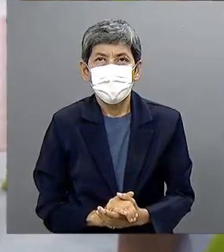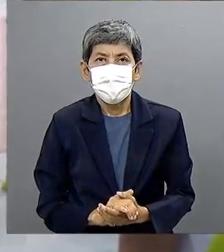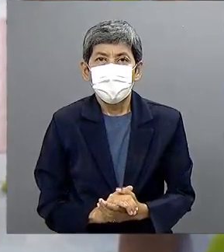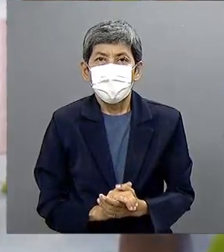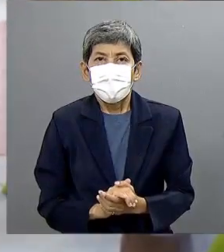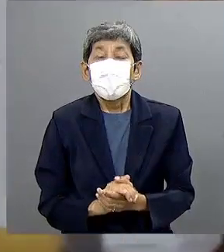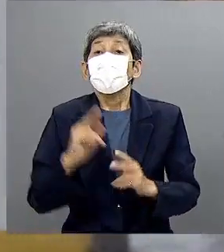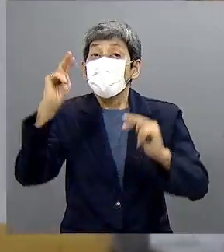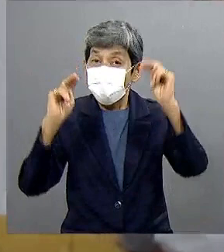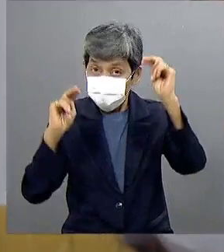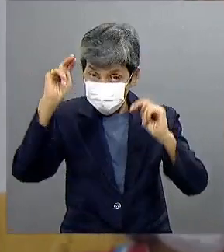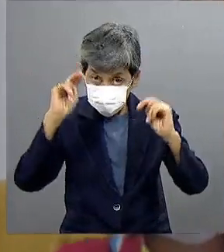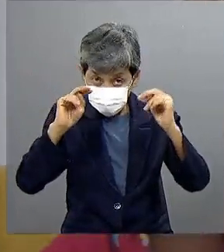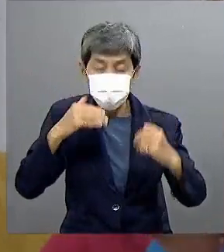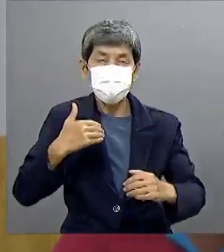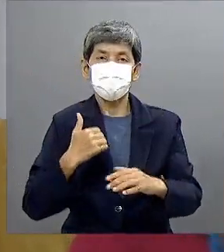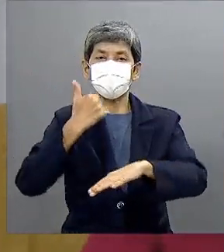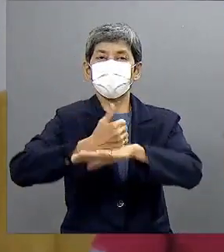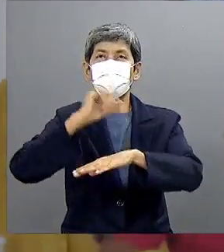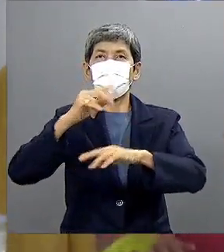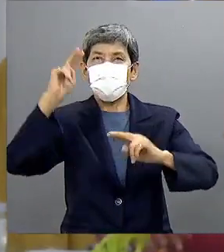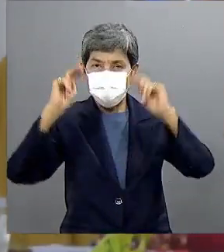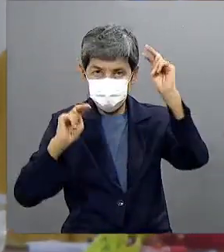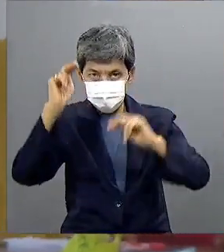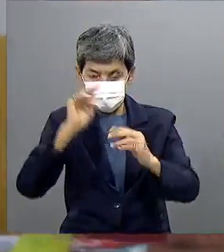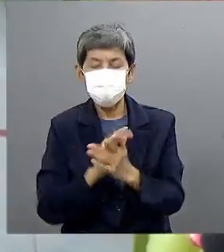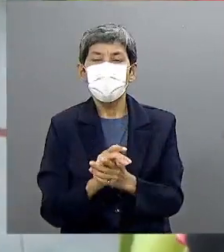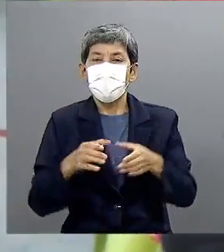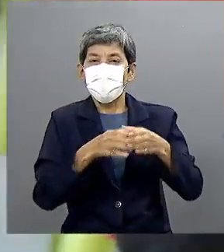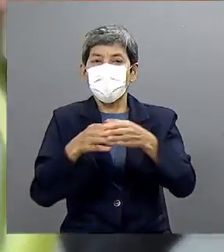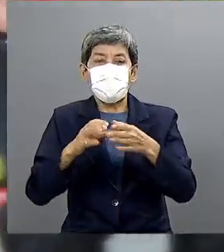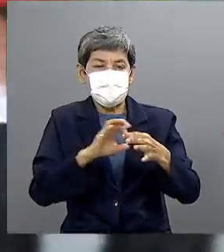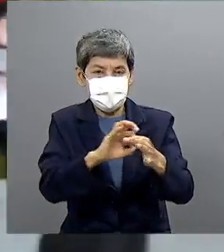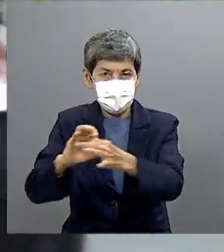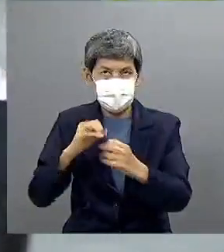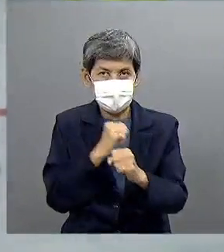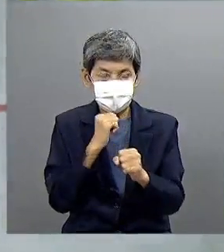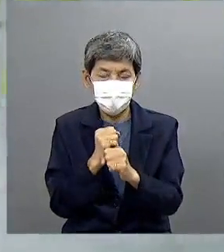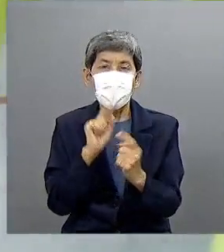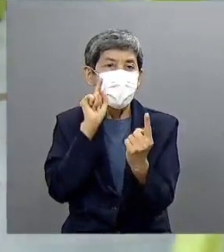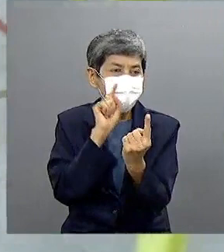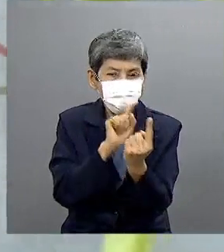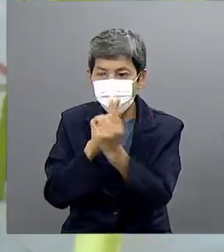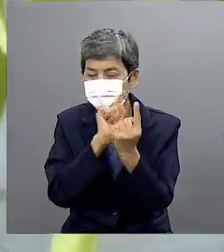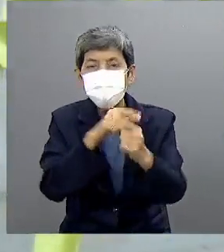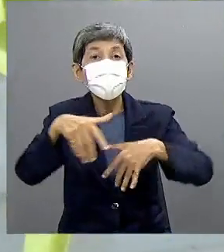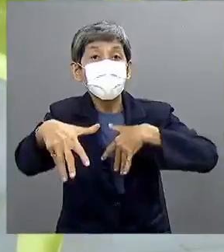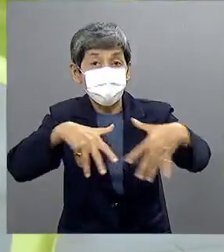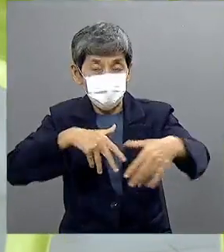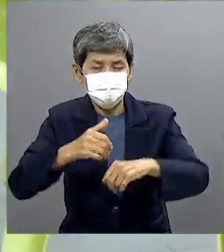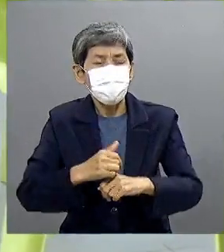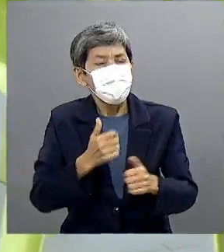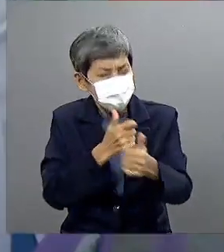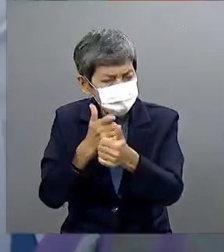ชยันต์ศิริมาศผู้ว่าราชการจังหวัดนครสวรรค์พร้อมด้วยหน่วยงานที่เกี่ยวข้องก็เดินทางไปพบกับประชาชนเชิญชวนให้ฉีดวัคซีนส